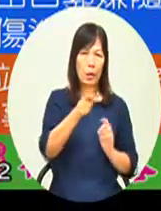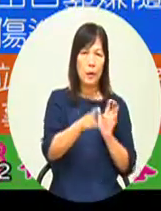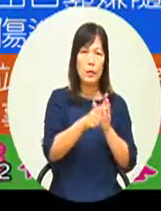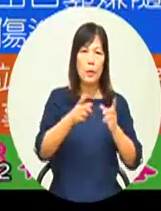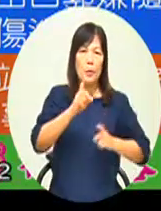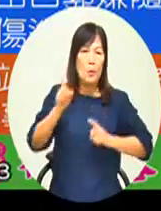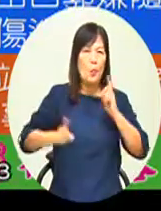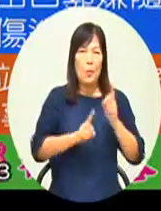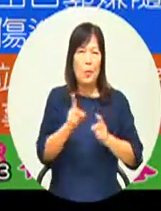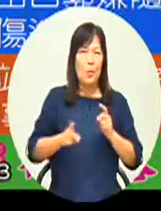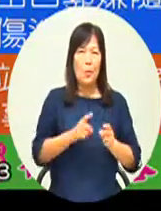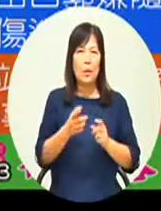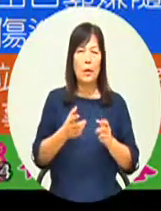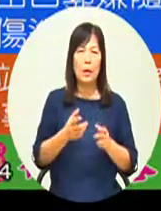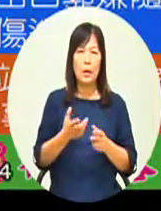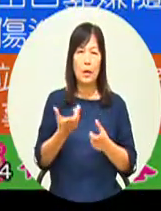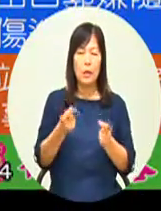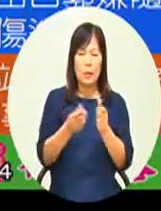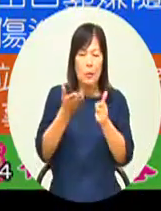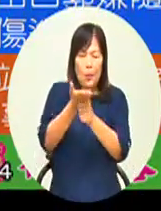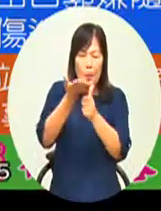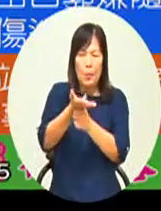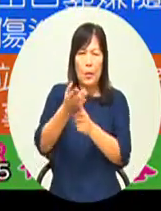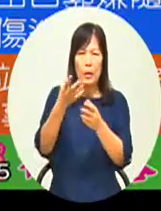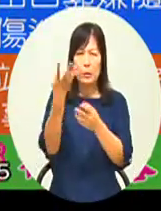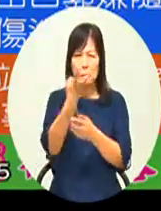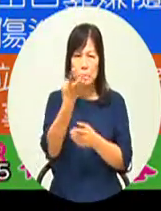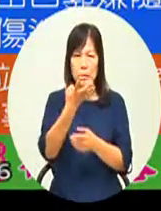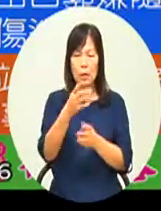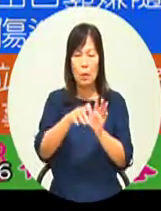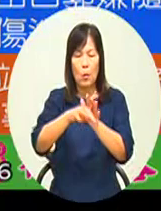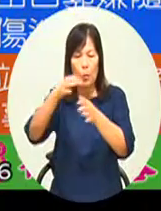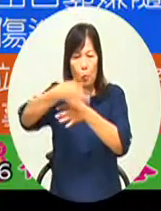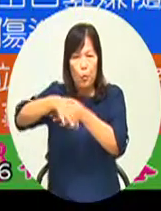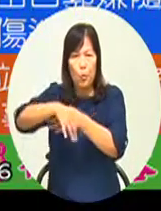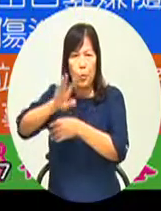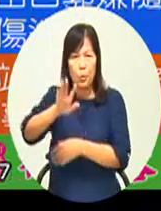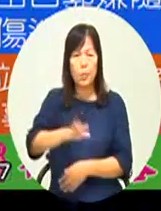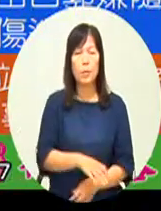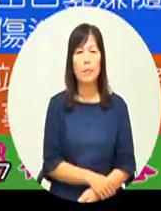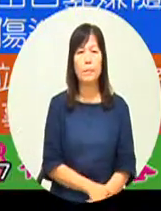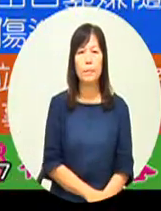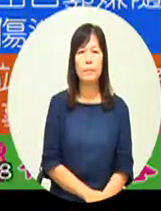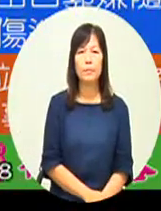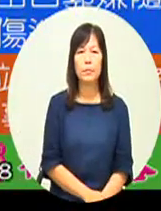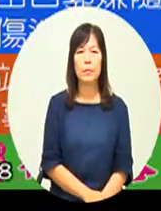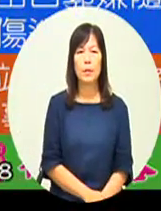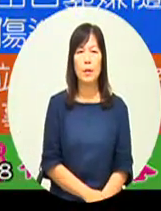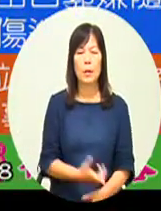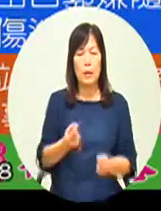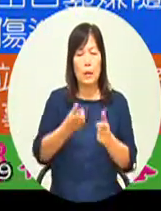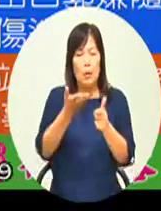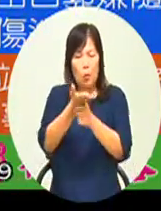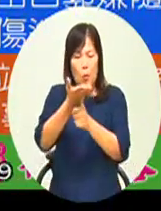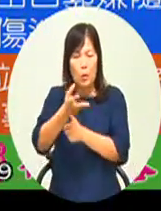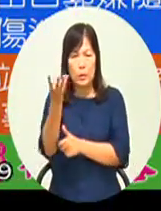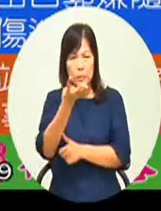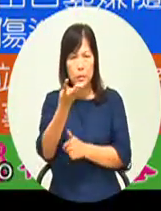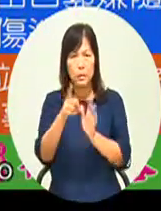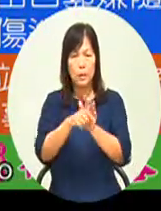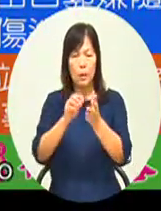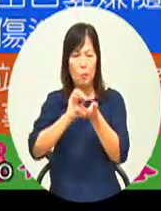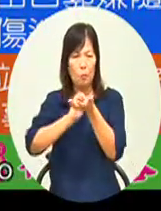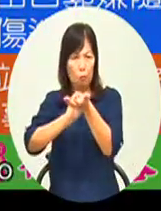机，好、哦，伊嘛砍了4个人去啊。哦也是台四个人受伤上北